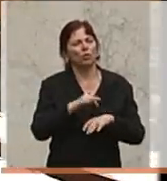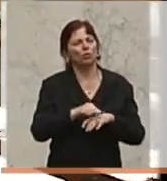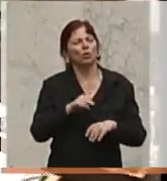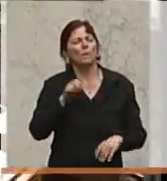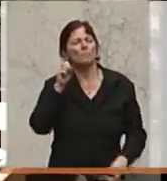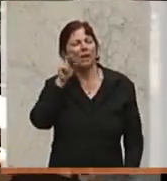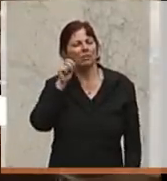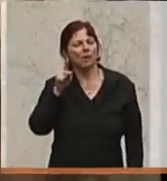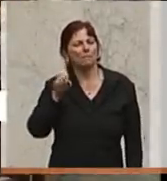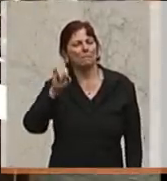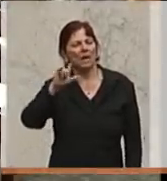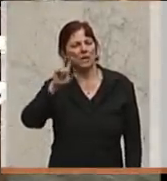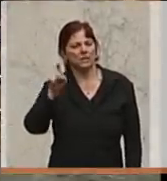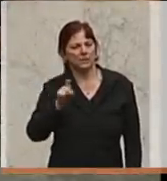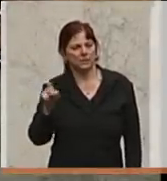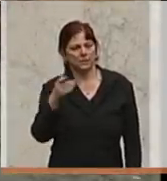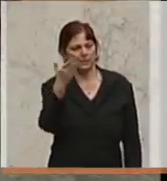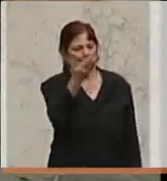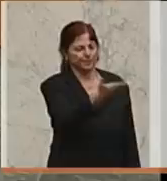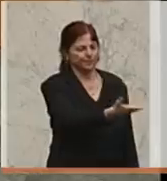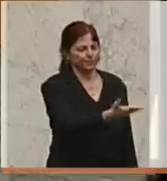Bundeskanzler Faymann im Zusammenhang mit der